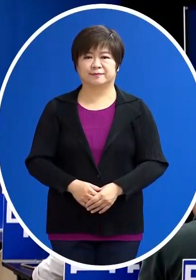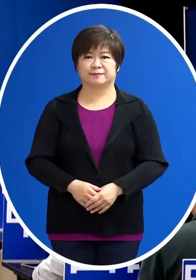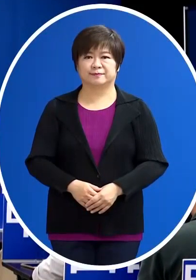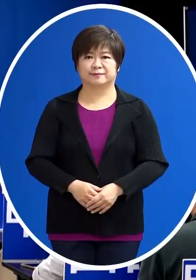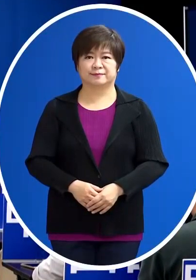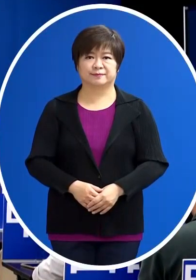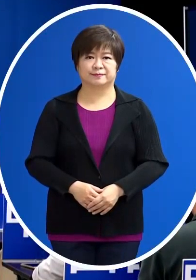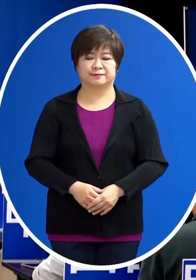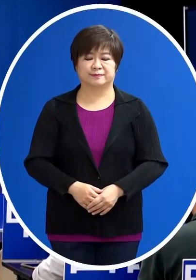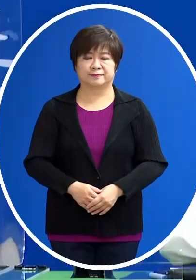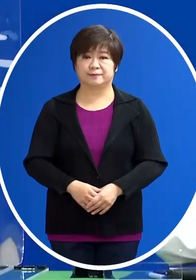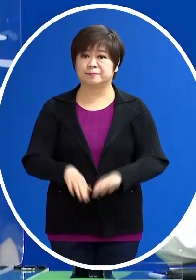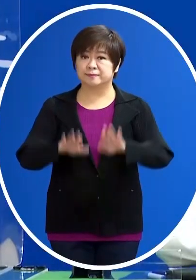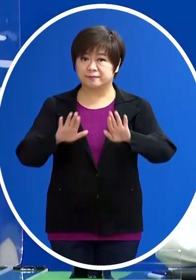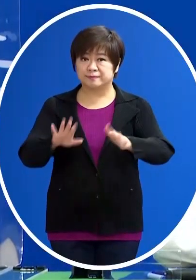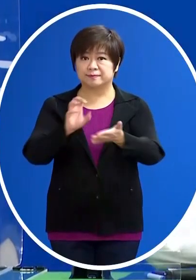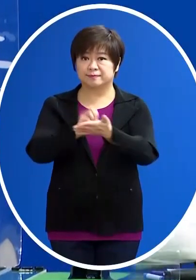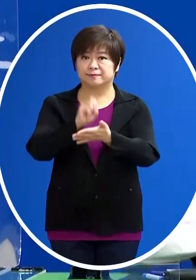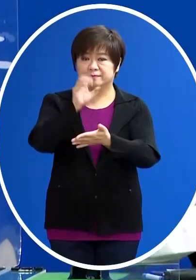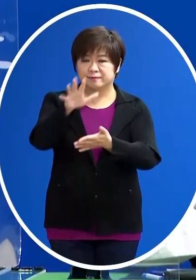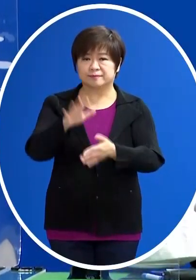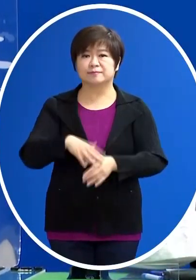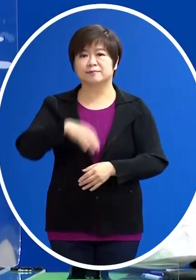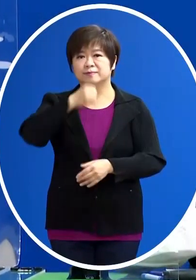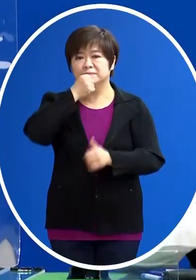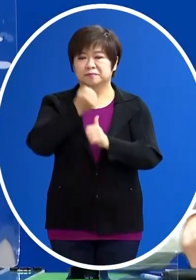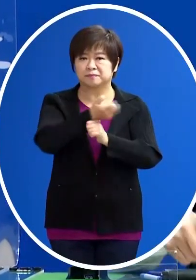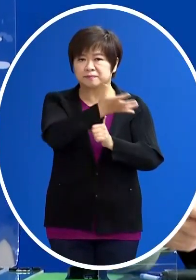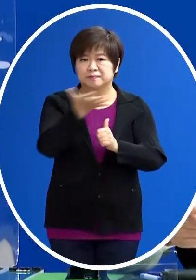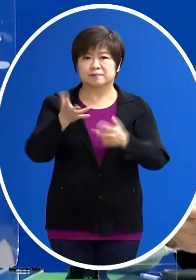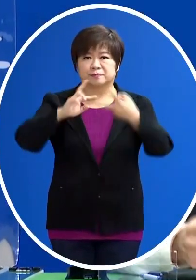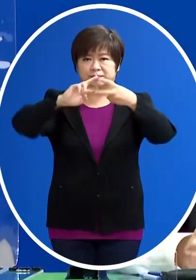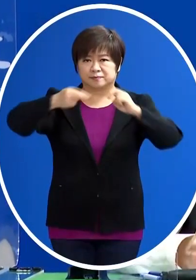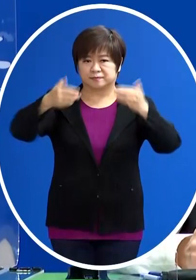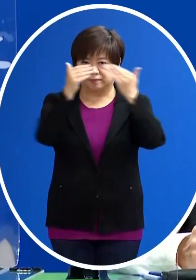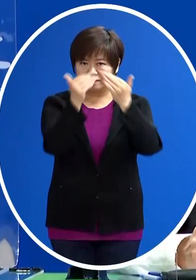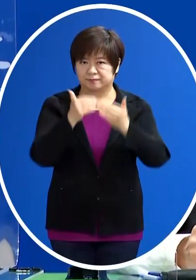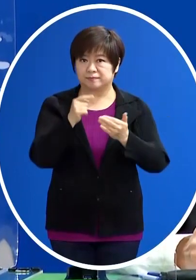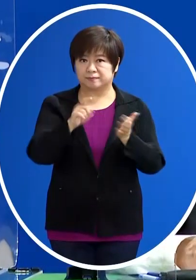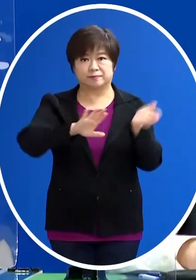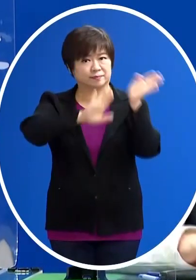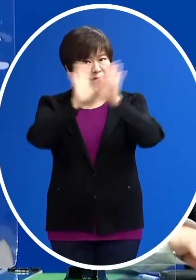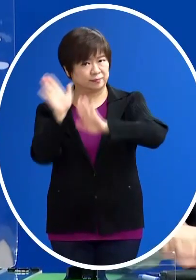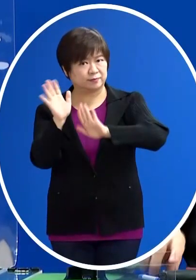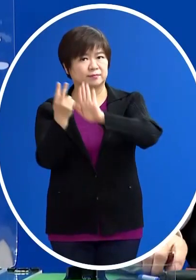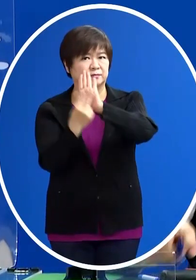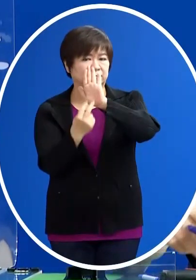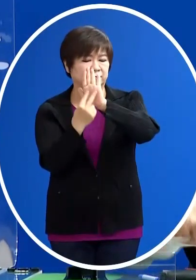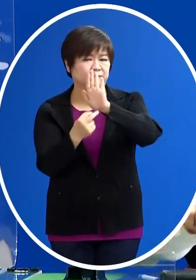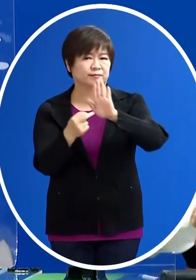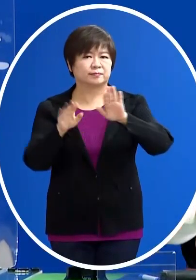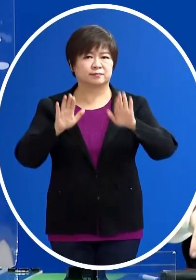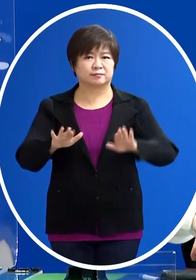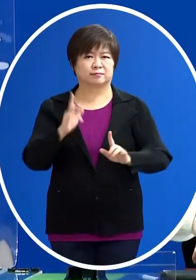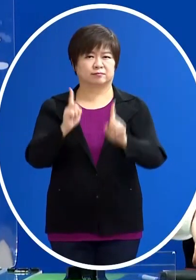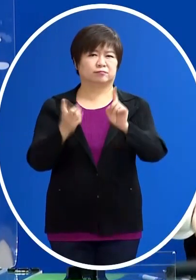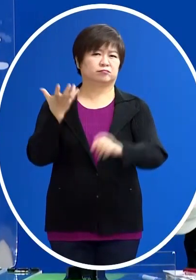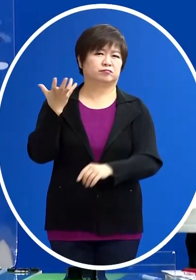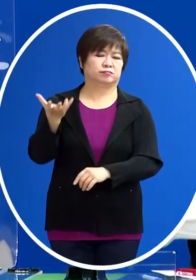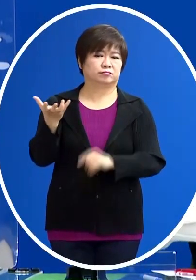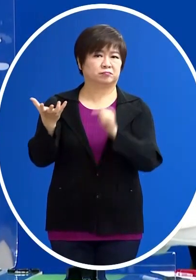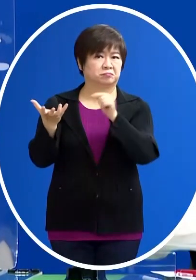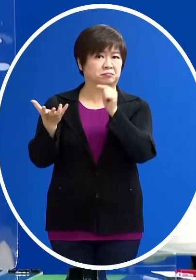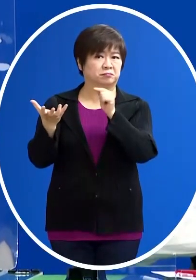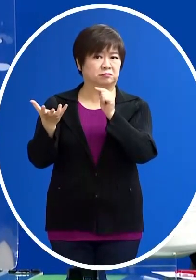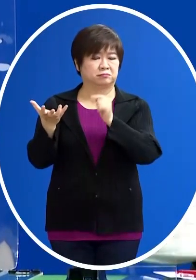好，那跟大家报告一些这个本土个案的定序的进展啊哈。那我们今天比较多